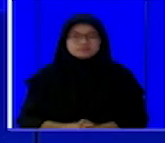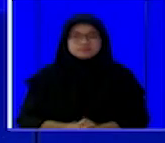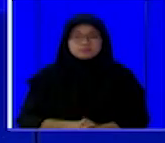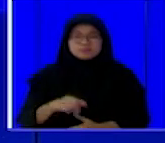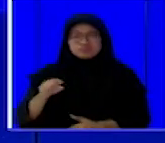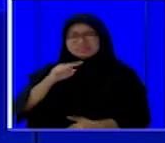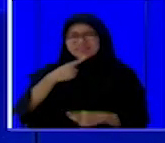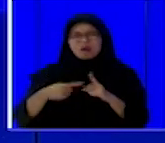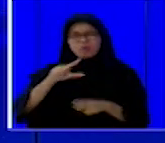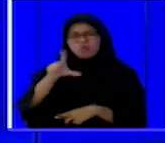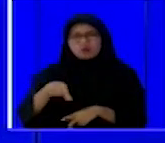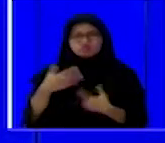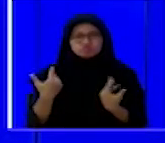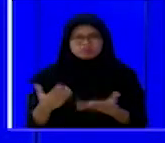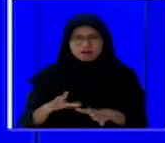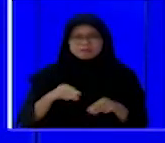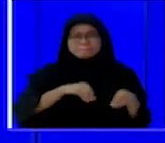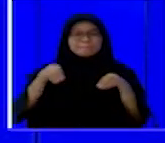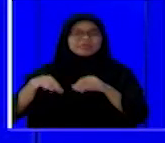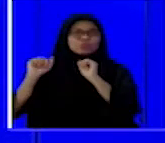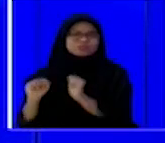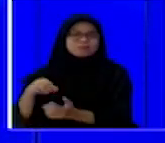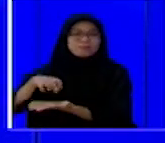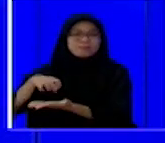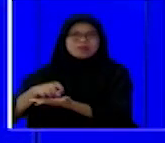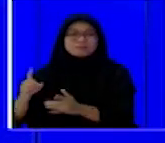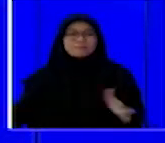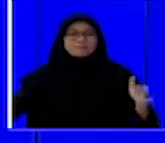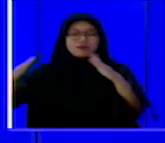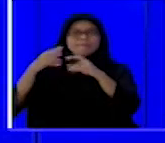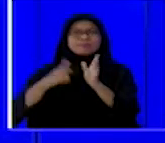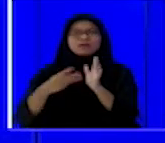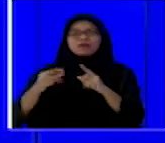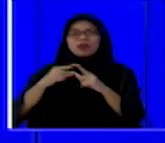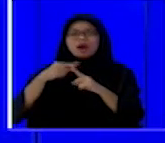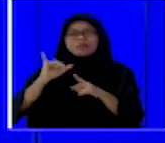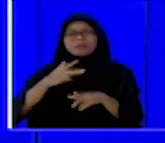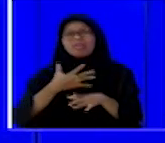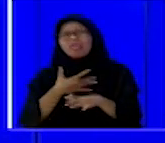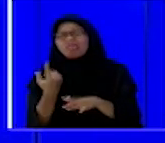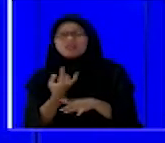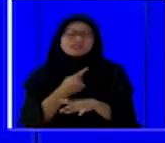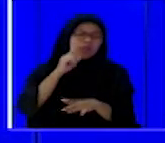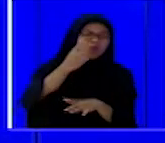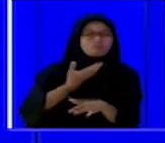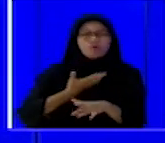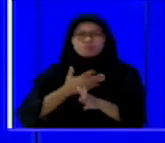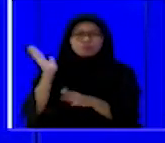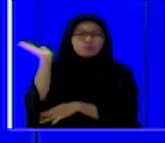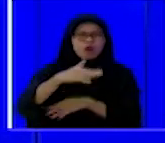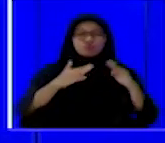Sementara itu pemirsa, lebih dari setengah bulan berada di barak pengungsian, sejumlah pengungsi Merapi mengaku jenuh dan ingin pulang ke